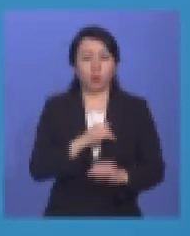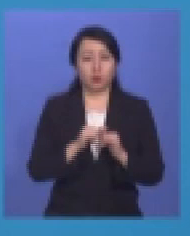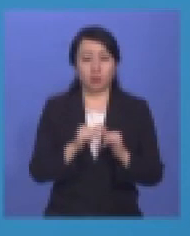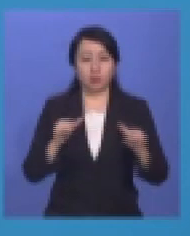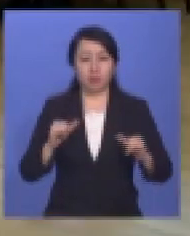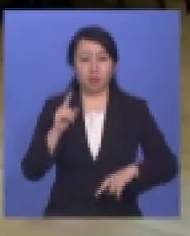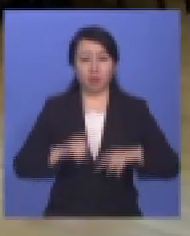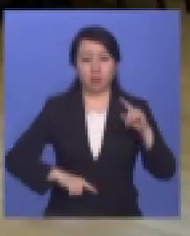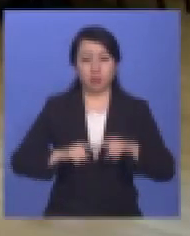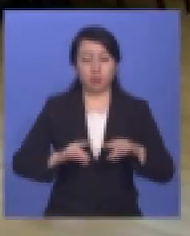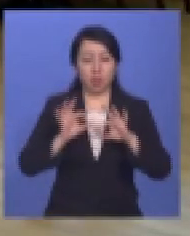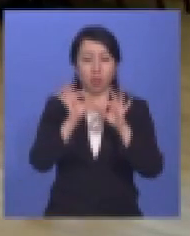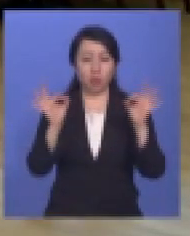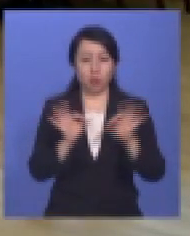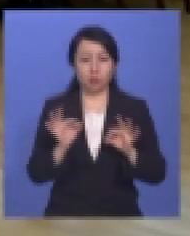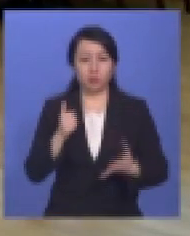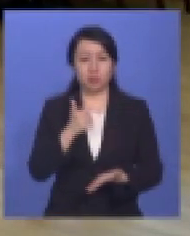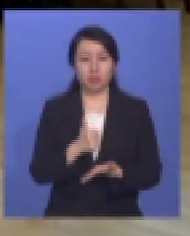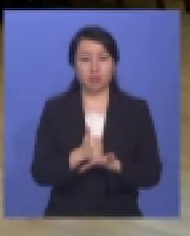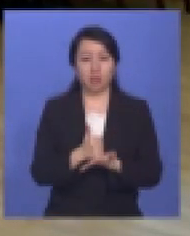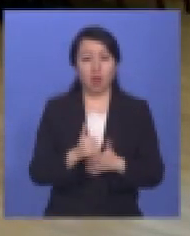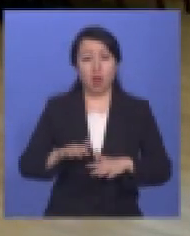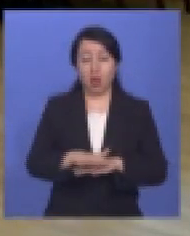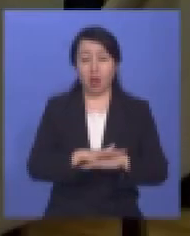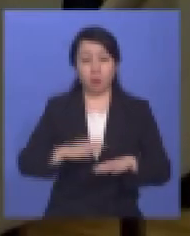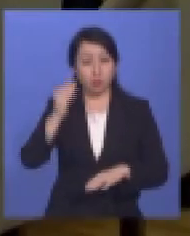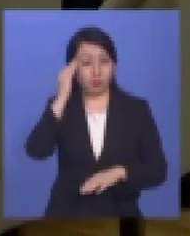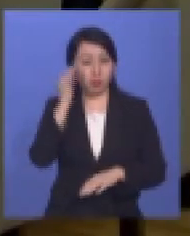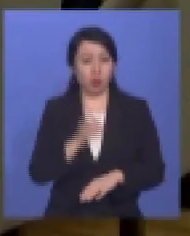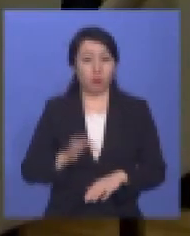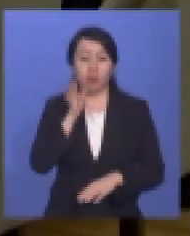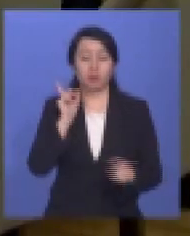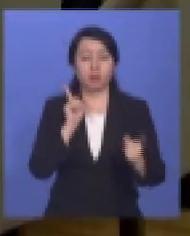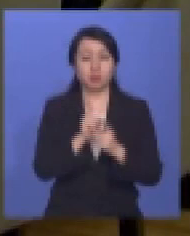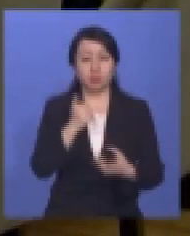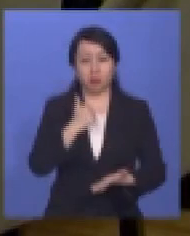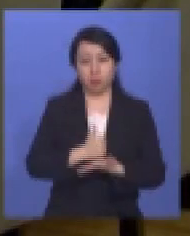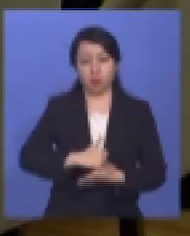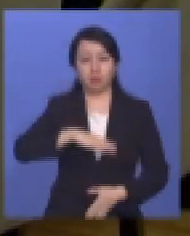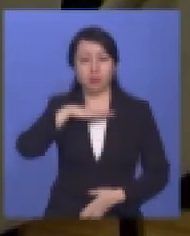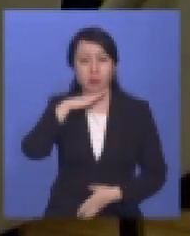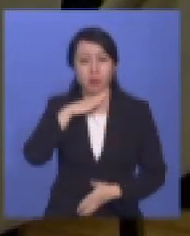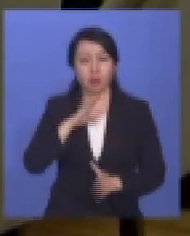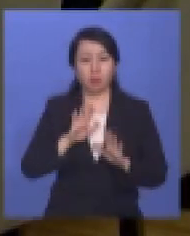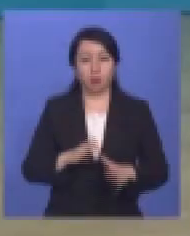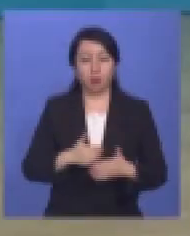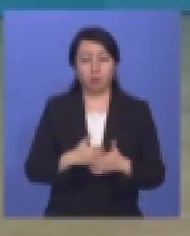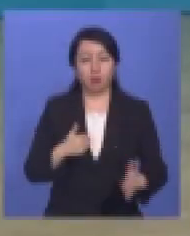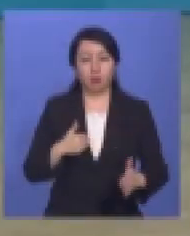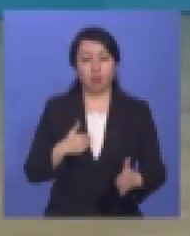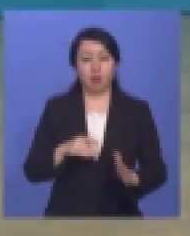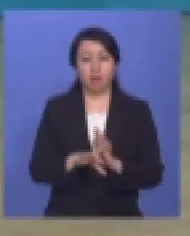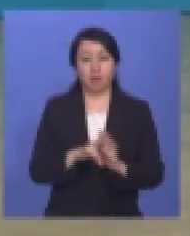развитию отечественного искусства с лидерами общественного мнения области. В ходе встречи акцентировано внимание на блоке предвыборной